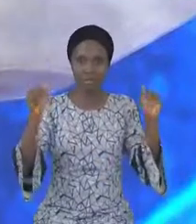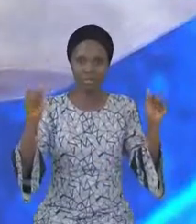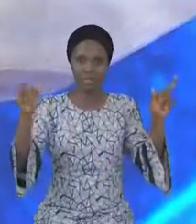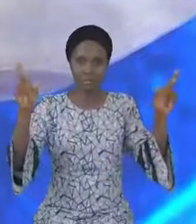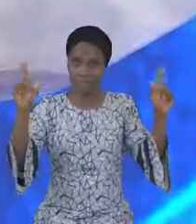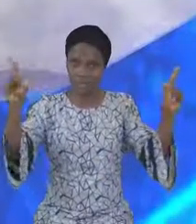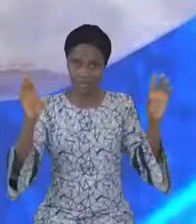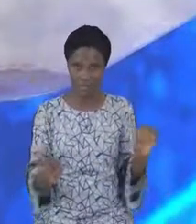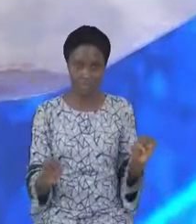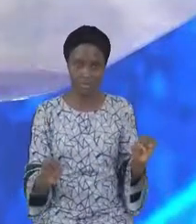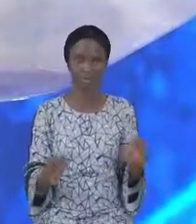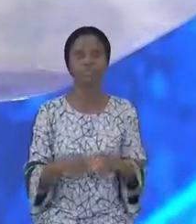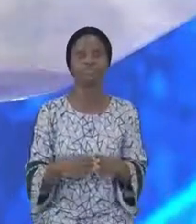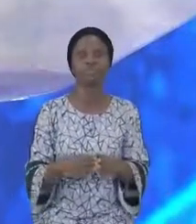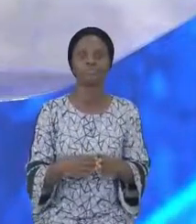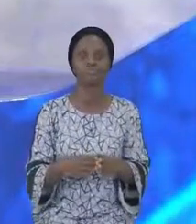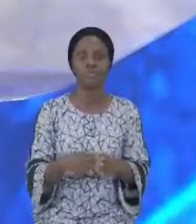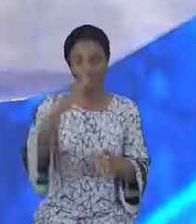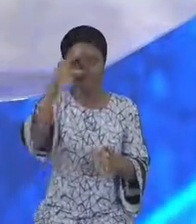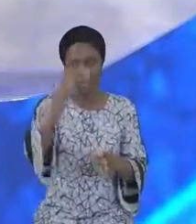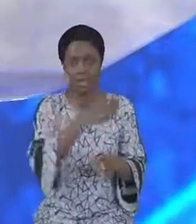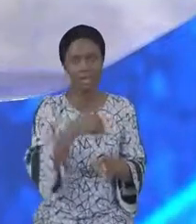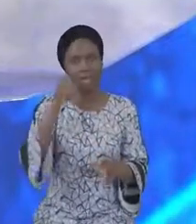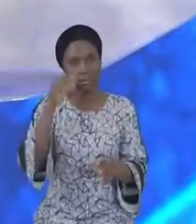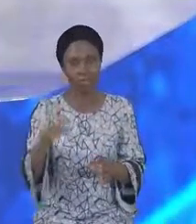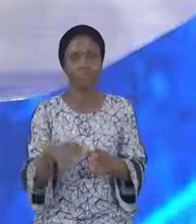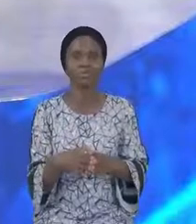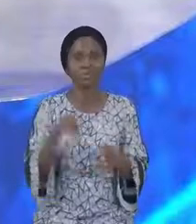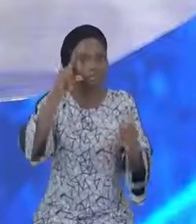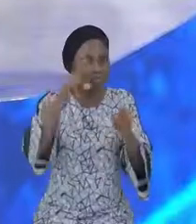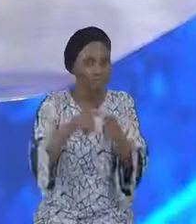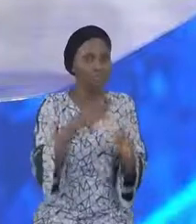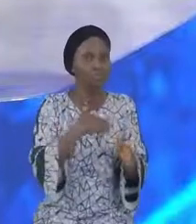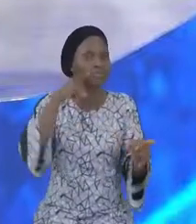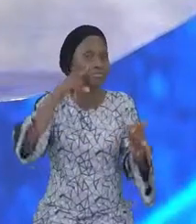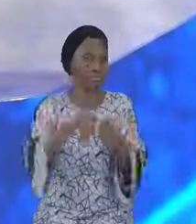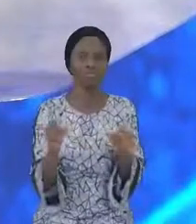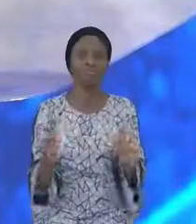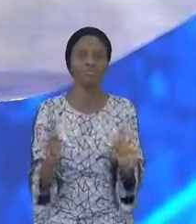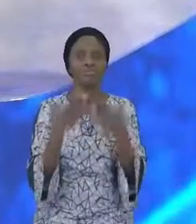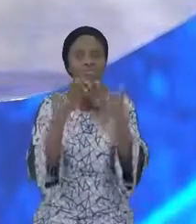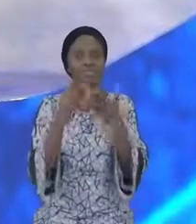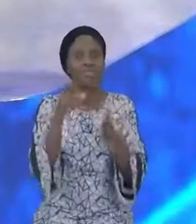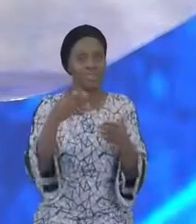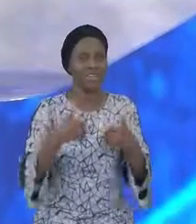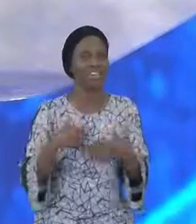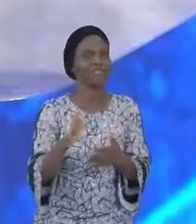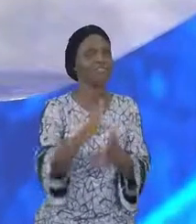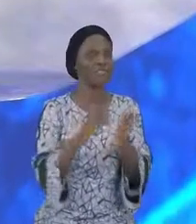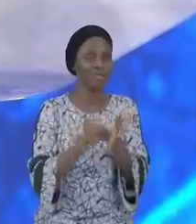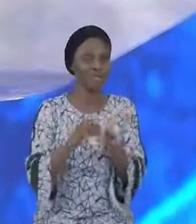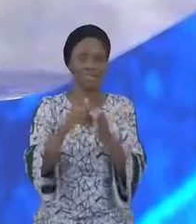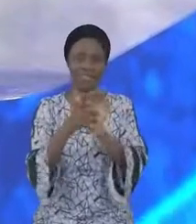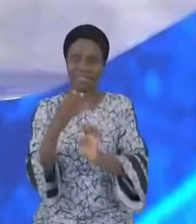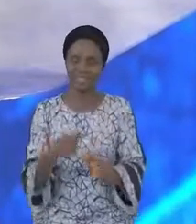les frères, mais les hommes et les femmes, les sœurs et les frères. Dieu merci, vous avez votre portion ce